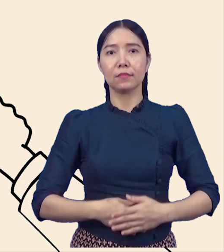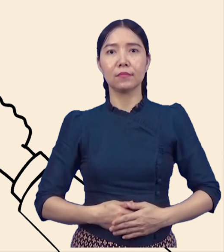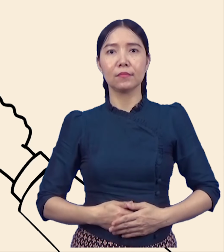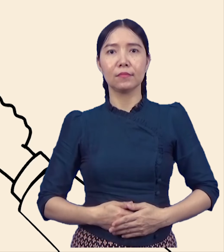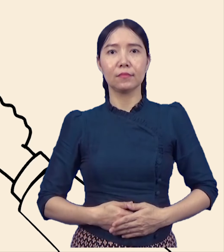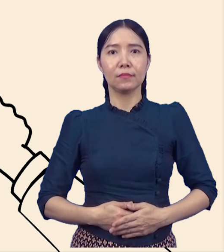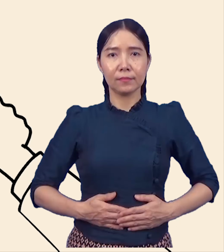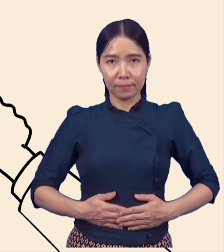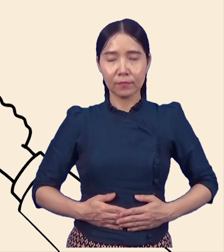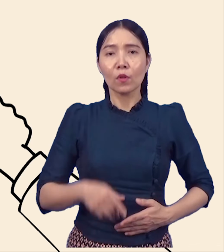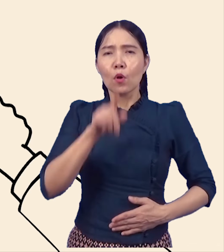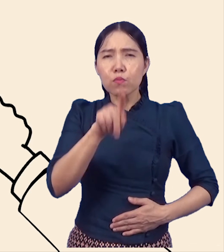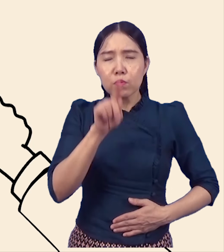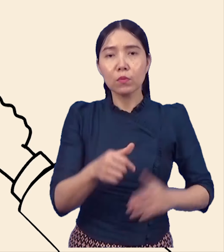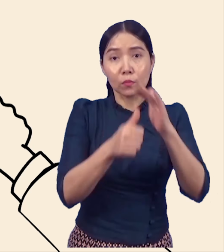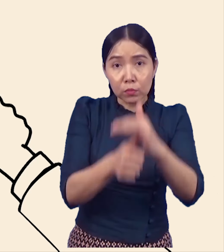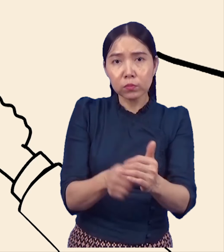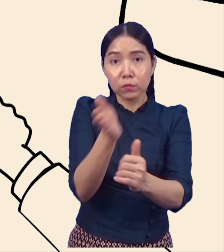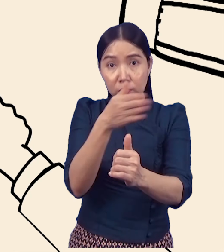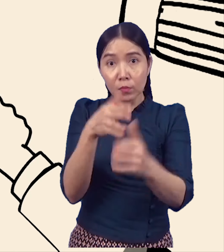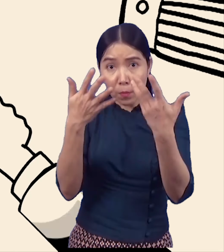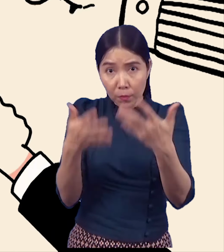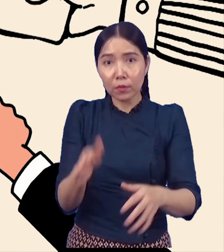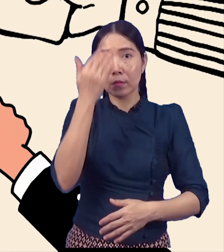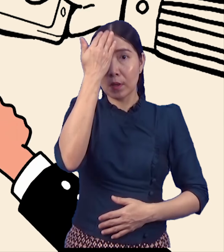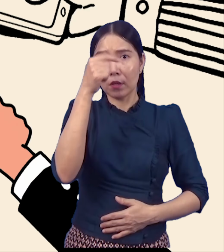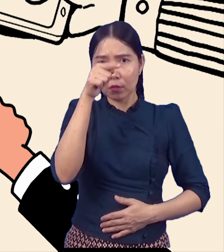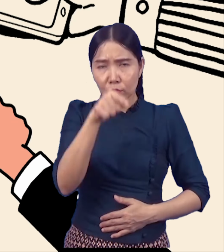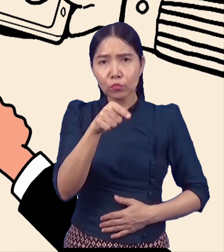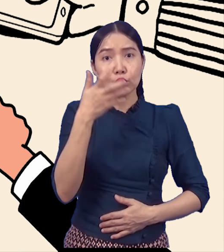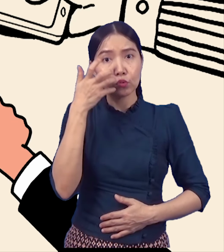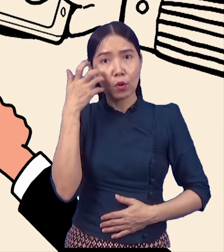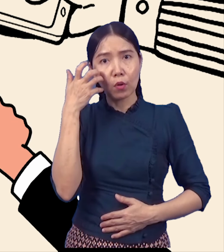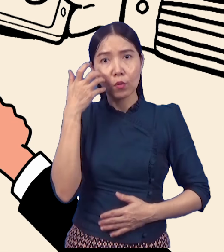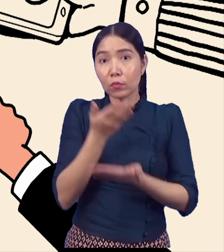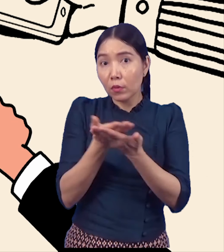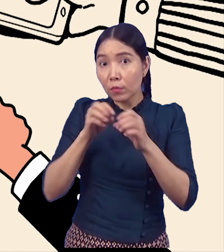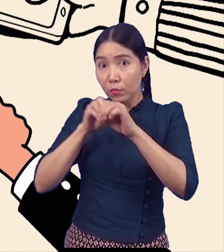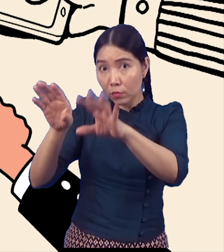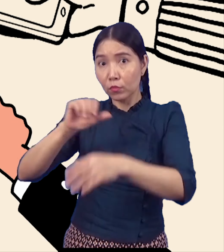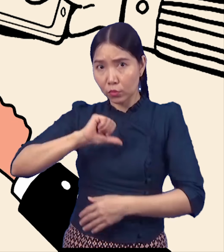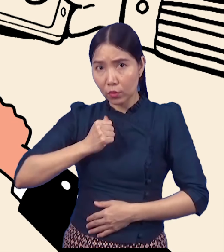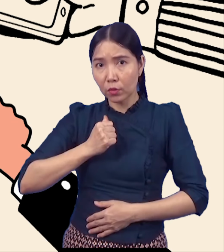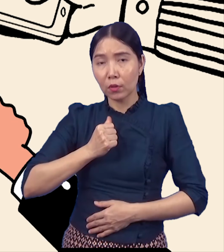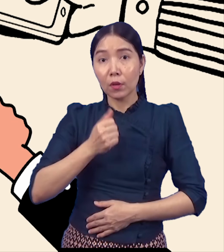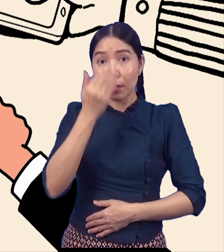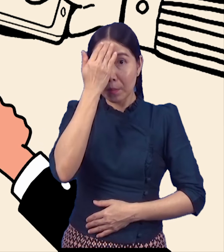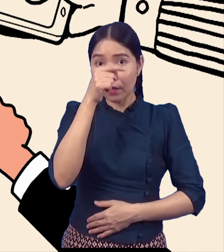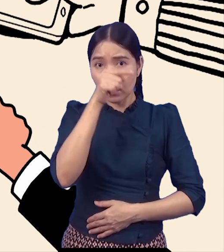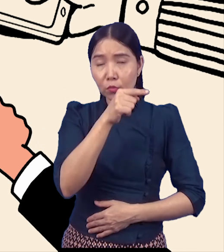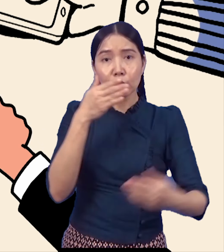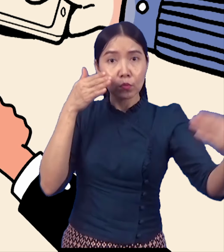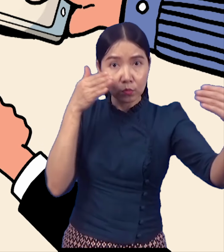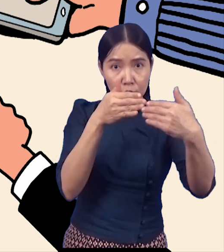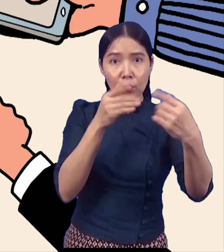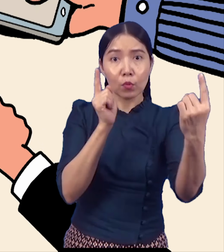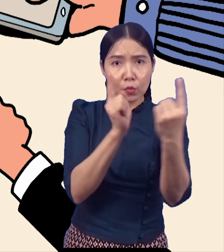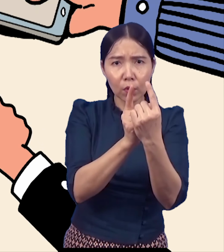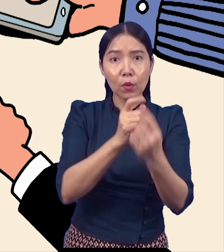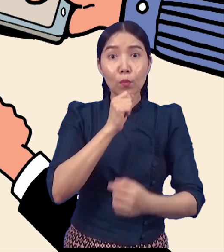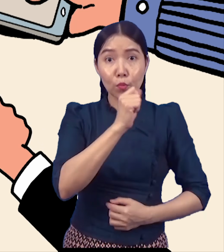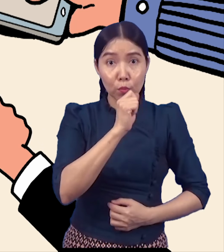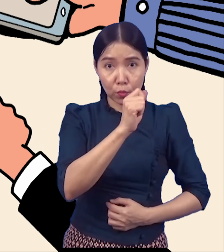ဖတ်မှုမှလွတ်မြောက်လာသူကိုအင်တာဗျူးပြုလုပ်ခြင်းဟာနောက်ဆုံးရွေးချယ်စရာတစ်ခုသာဖြစ်တင်ပါတယ ်အင်တာဗျူးမပြုလုပ်ခင်အောက်